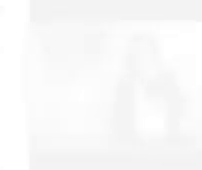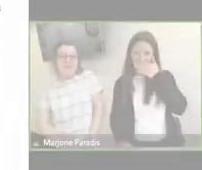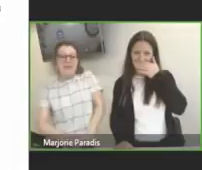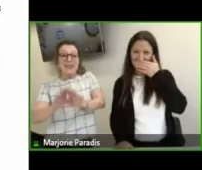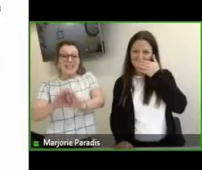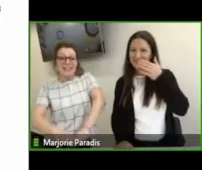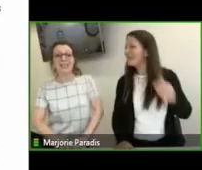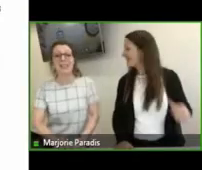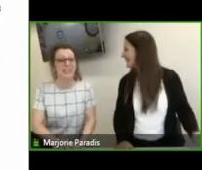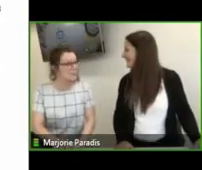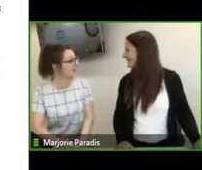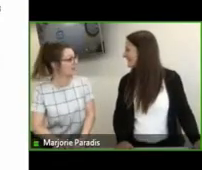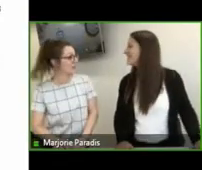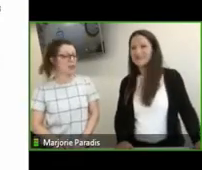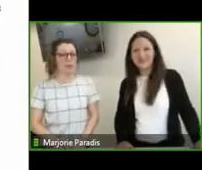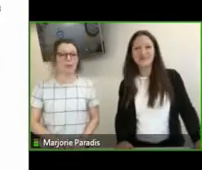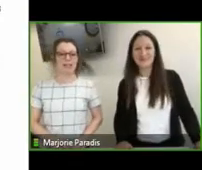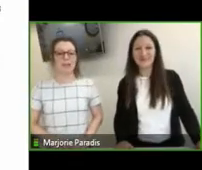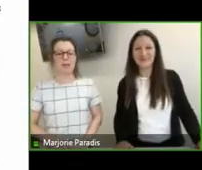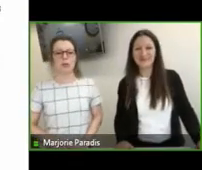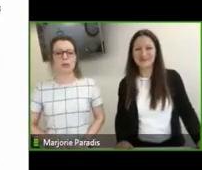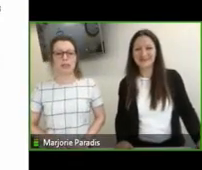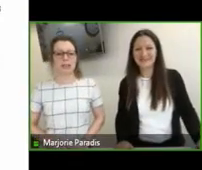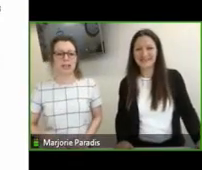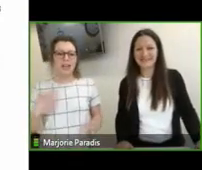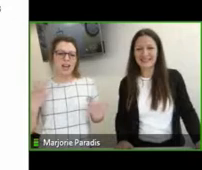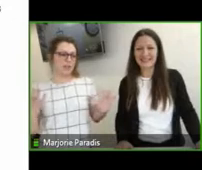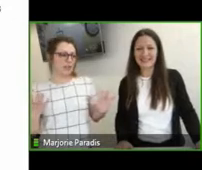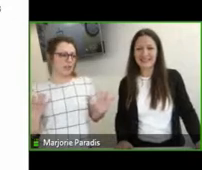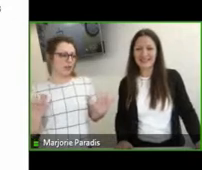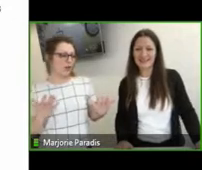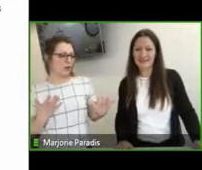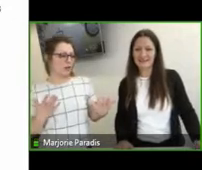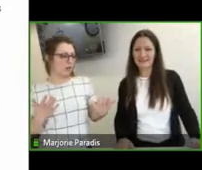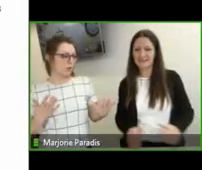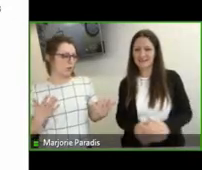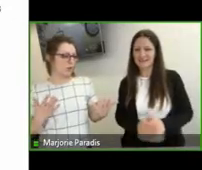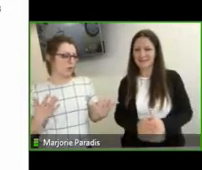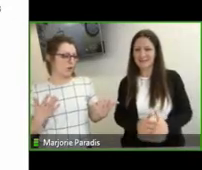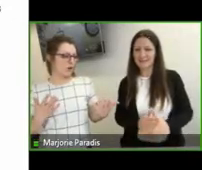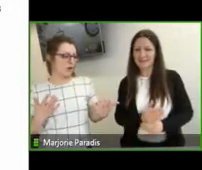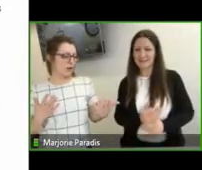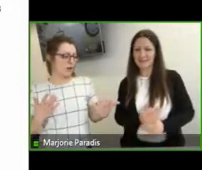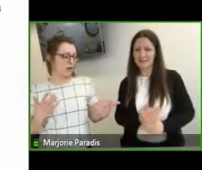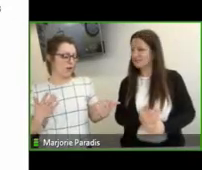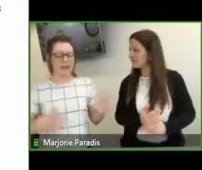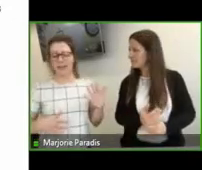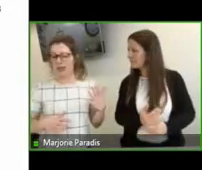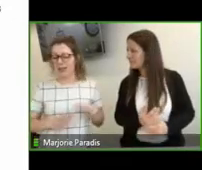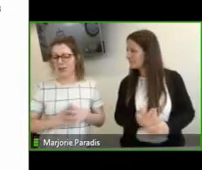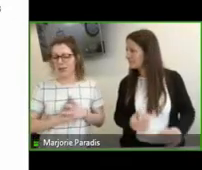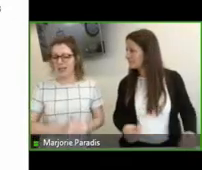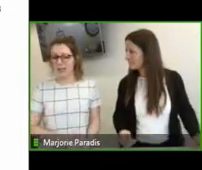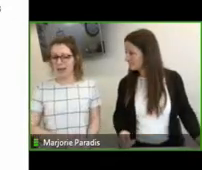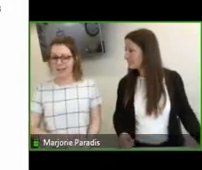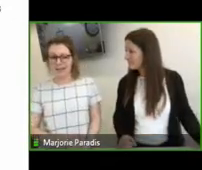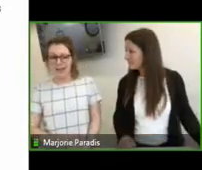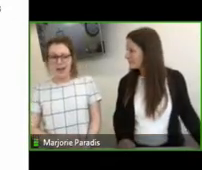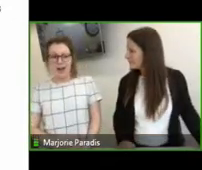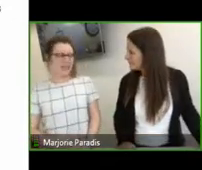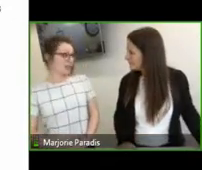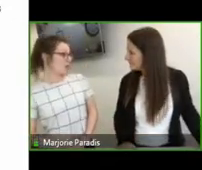On vous souhaite la bienvenue à cet atelier ce matin dans ce webinaire qui s'appelle Le goût de cliquer. Peut-être mettre en contexte un peu, on parle d'éducation aux médias ce